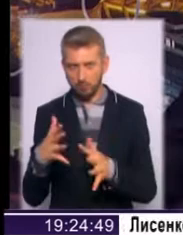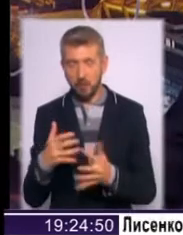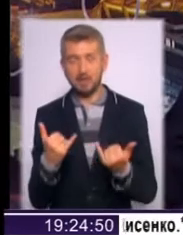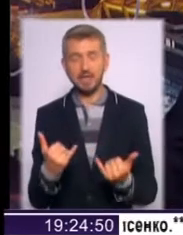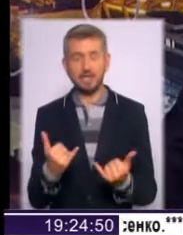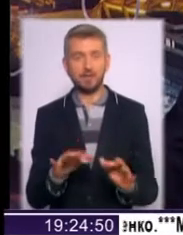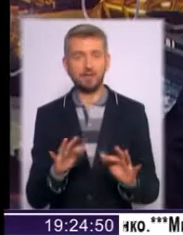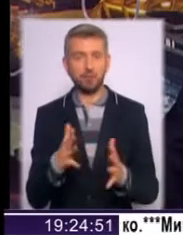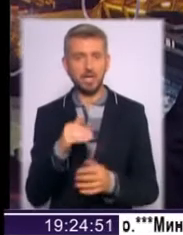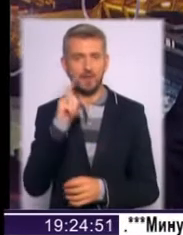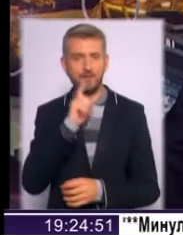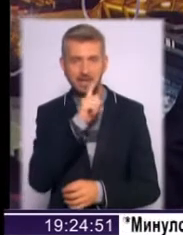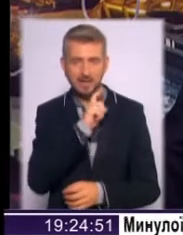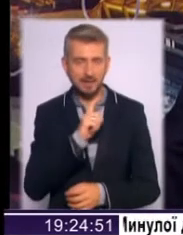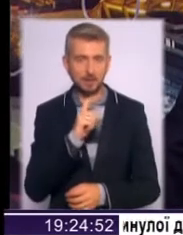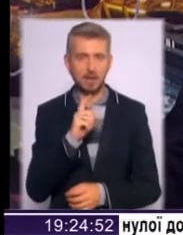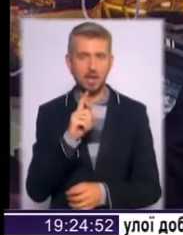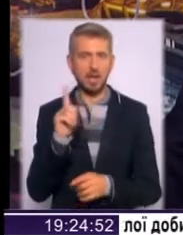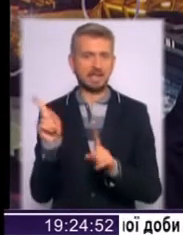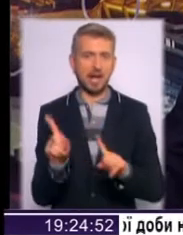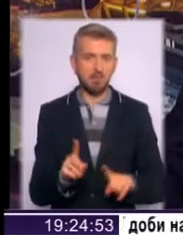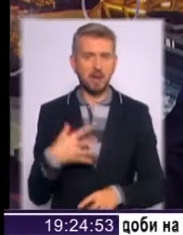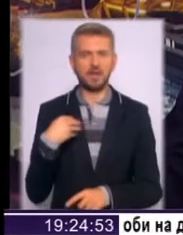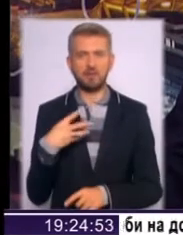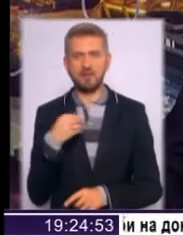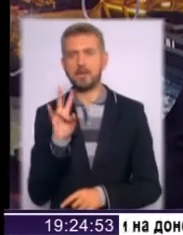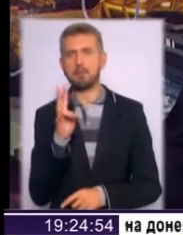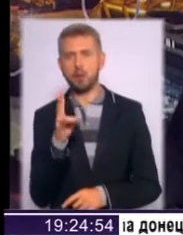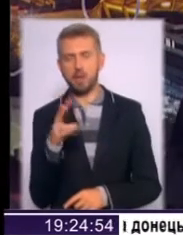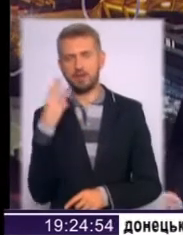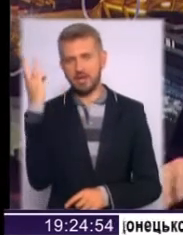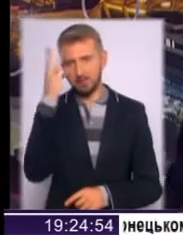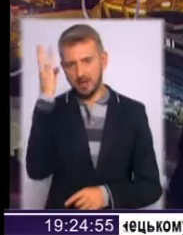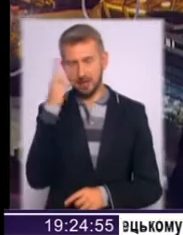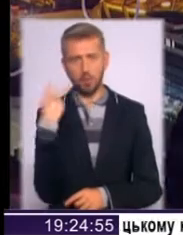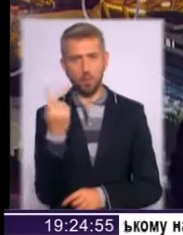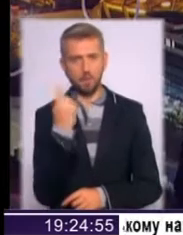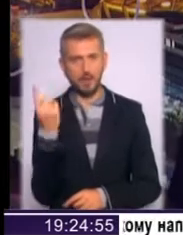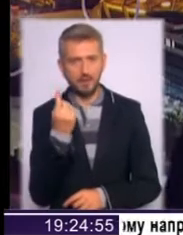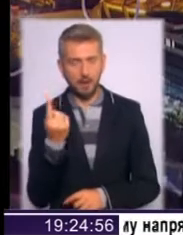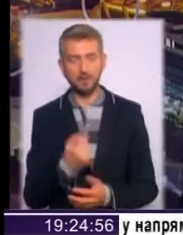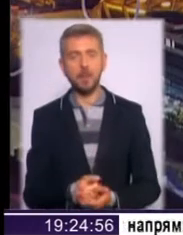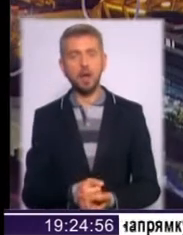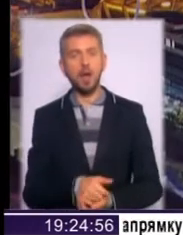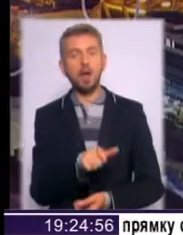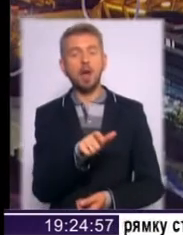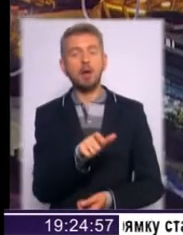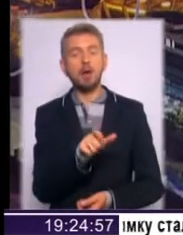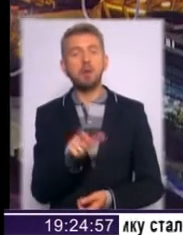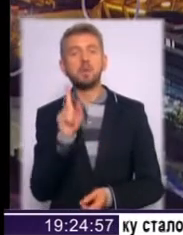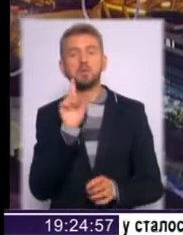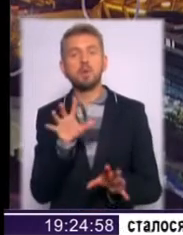він відбувається в Вінницькій, Закарпатській, Львівській, Миколаївській, Хмельницькій областях. Знову ж таки, як люди